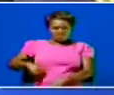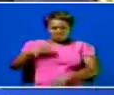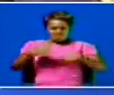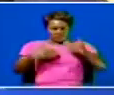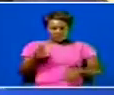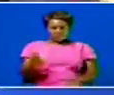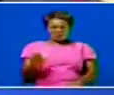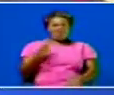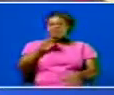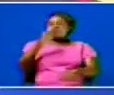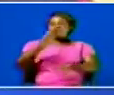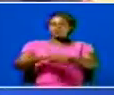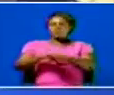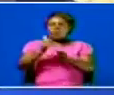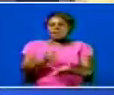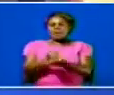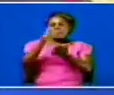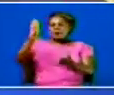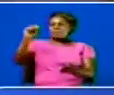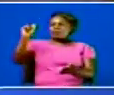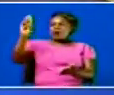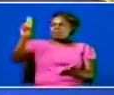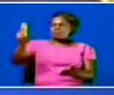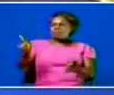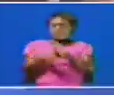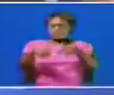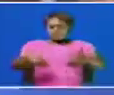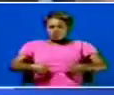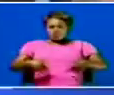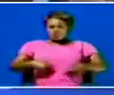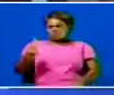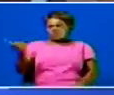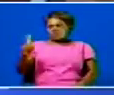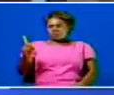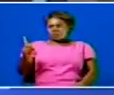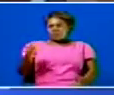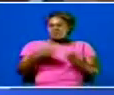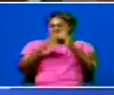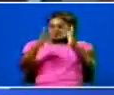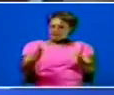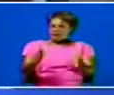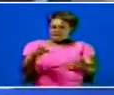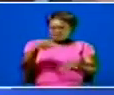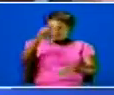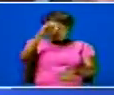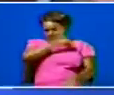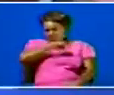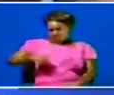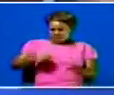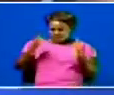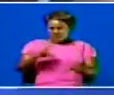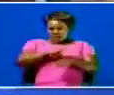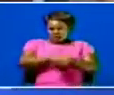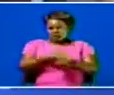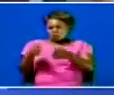alichofanya si mzuri. Alisaidia Babu kama kijana wa Nairobi. Sakaja acted as a leader. He took the